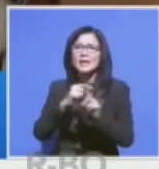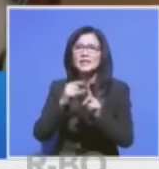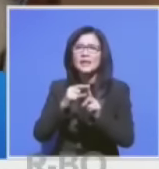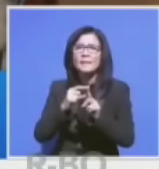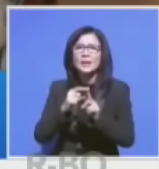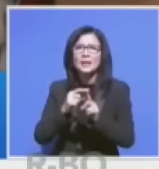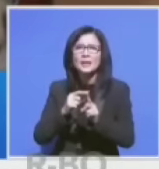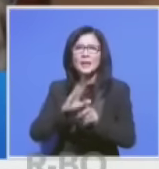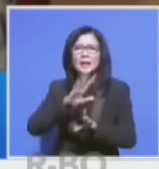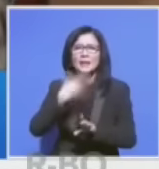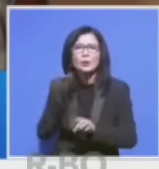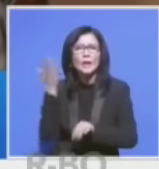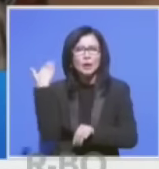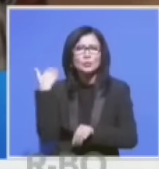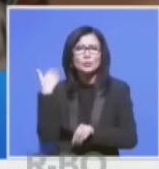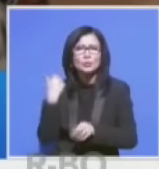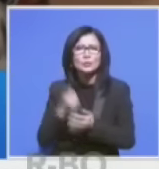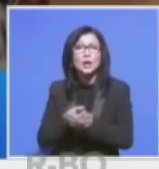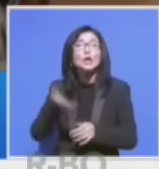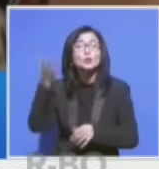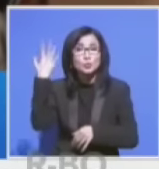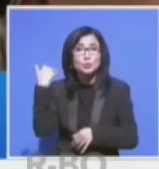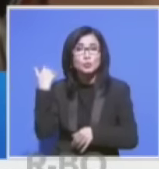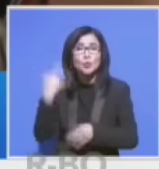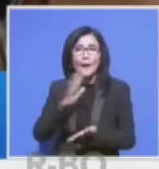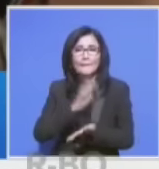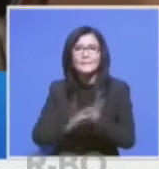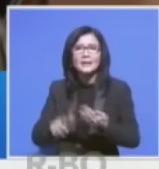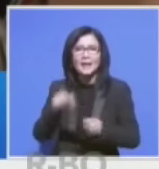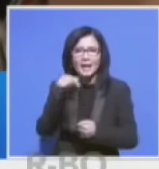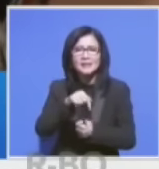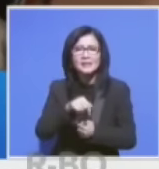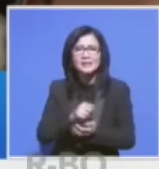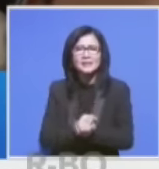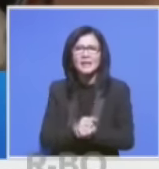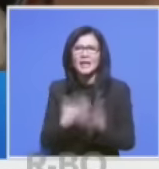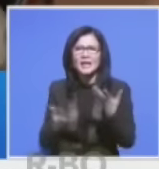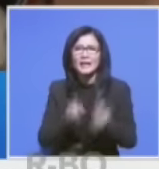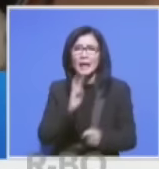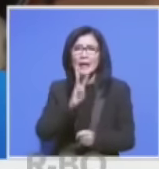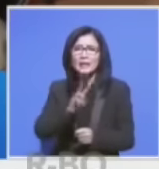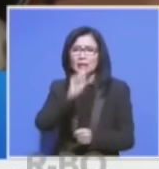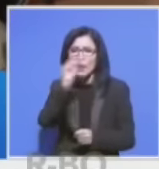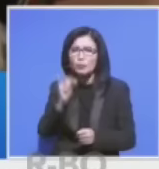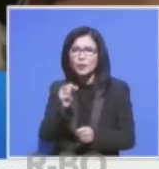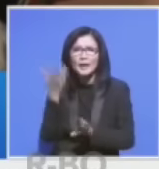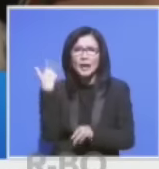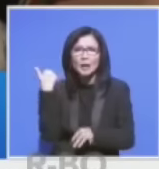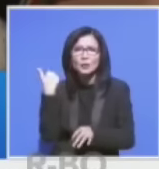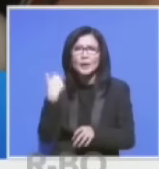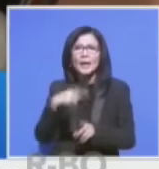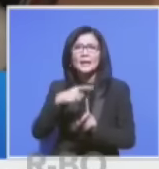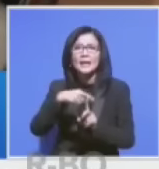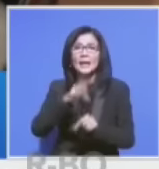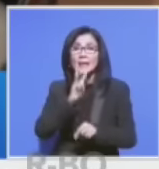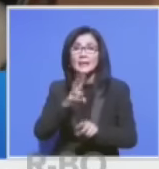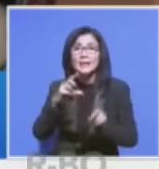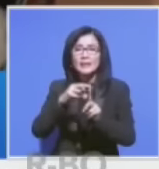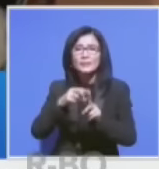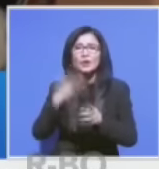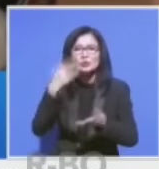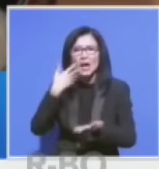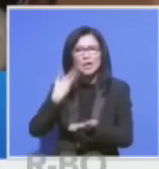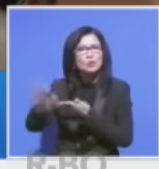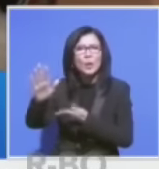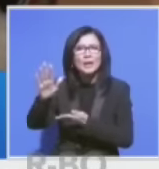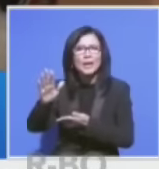santri dari pondok sini, tapi sekitar 3 bulan yang lalu. Tepatnya tanggal 3 Desember sudah